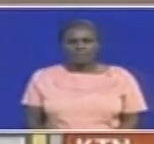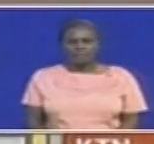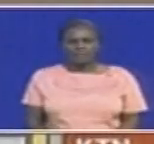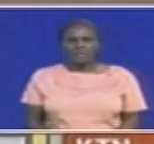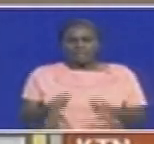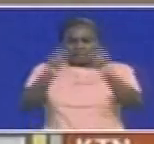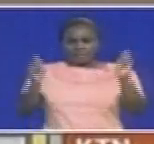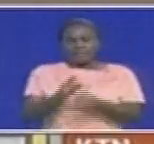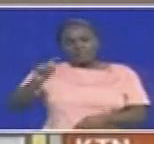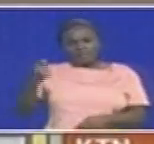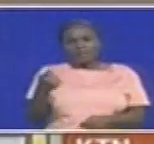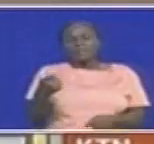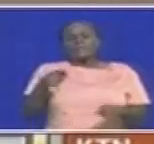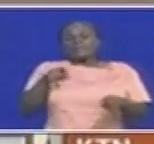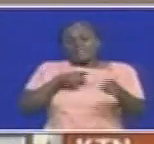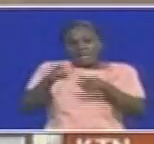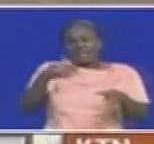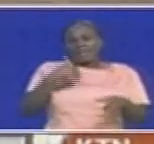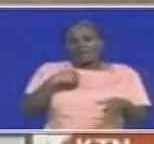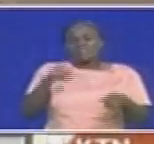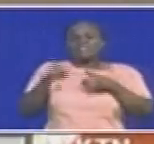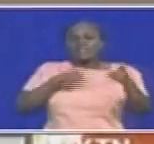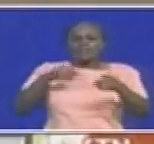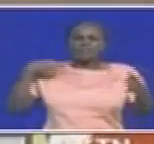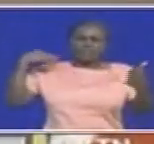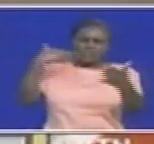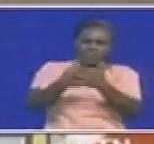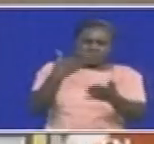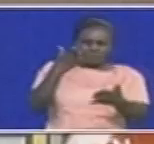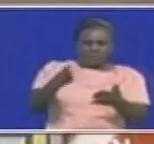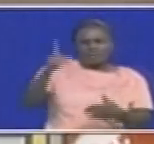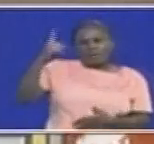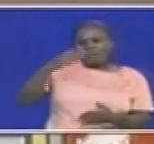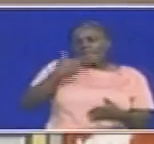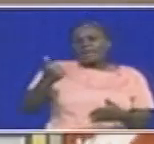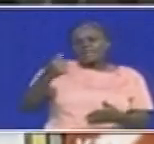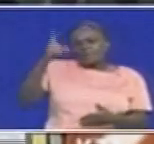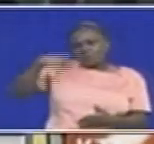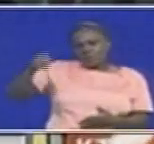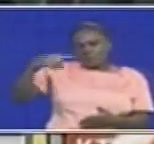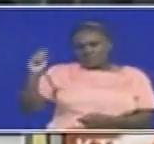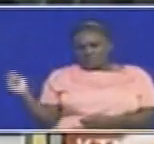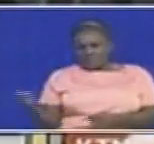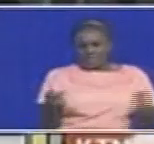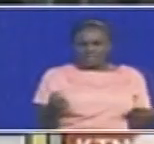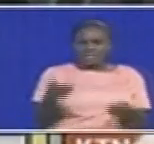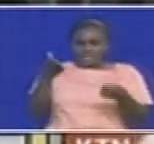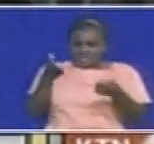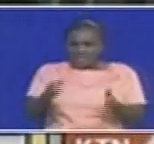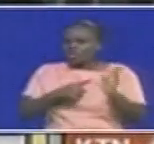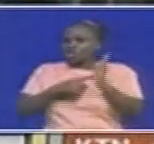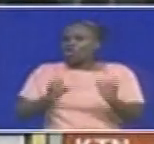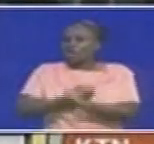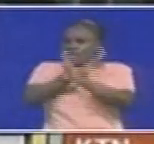Timu za Kenya bado ziko safarini, safari ya kufika upeo wa matokeo bora katika mchezo wa tenis. Hili dhirika